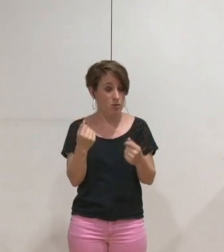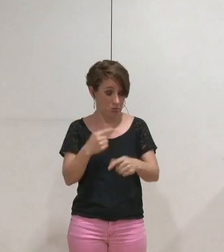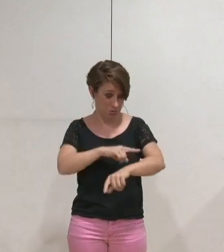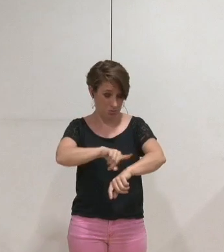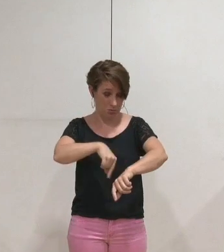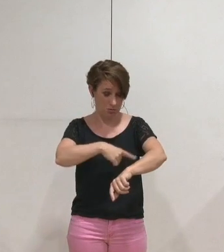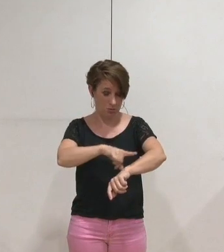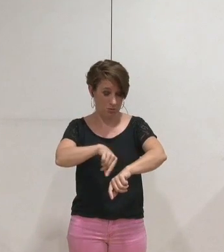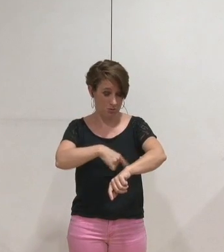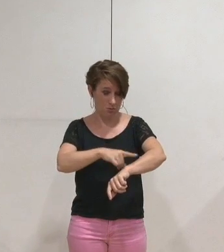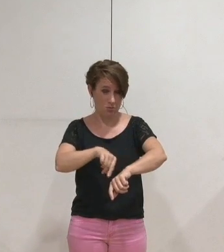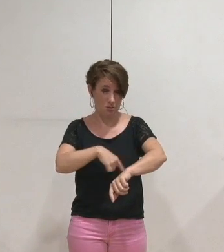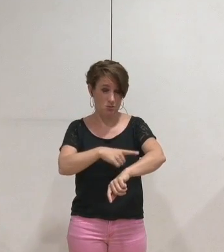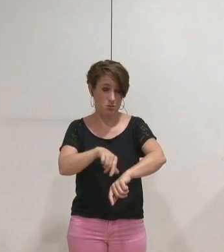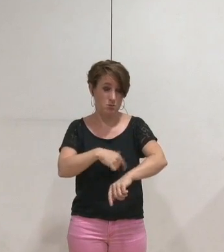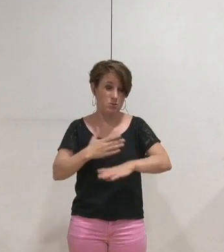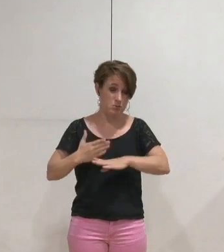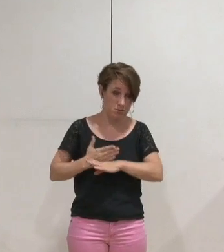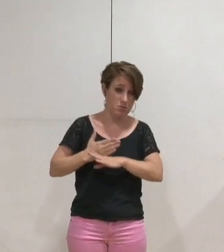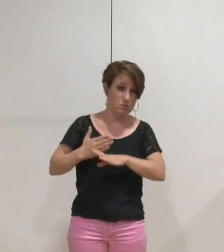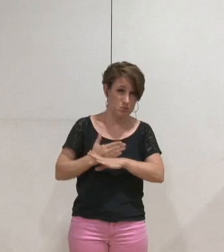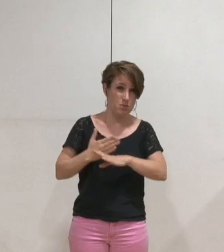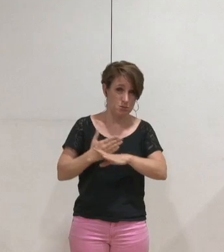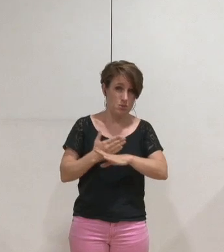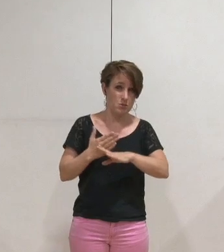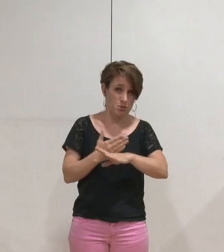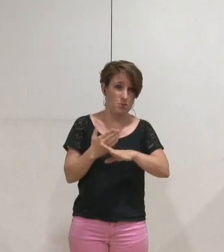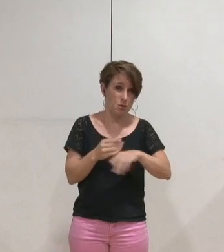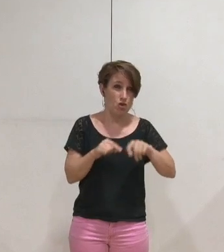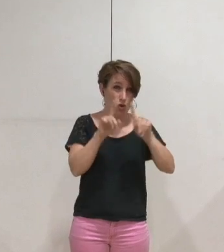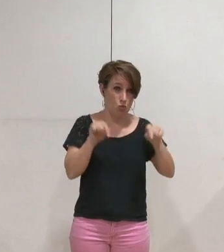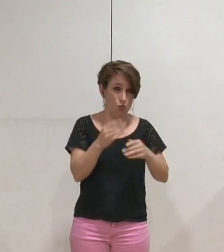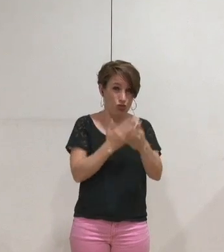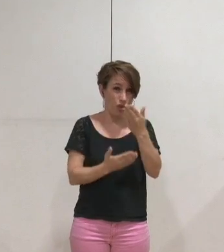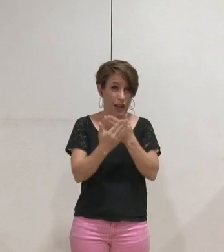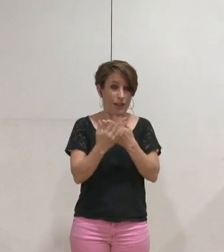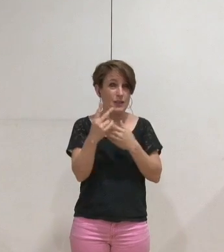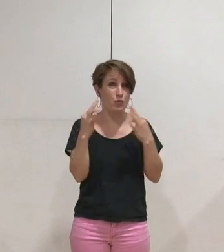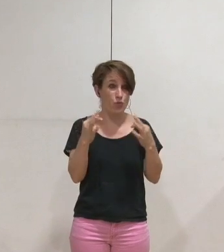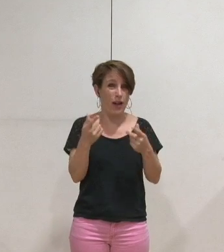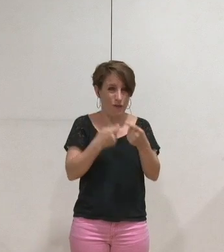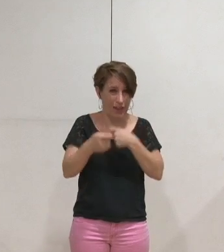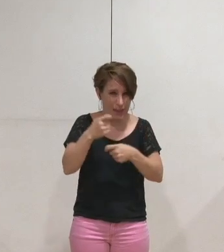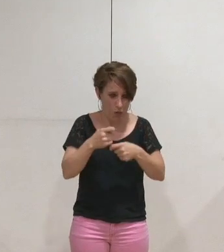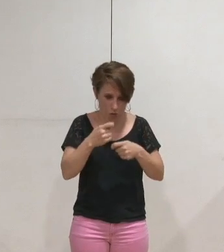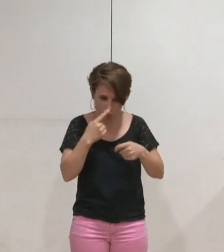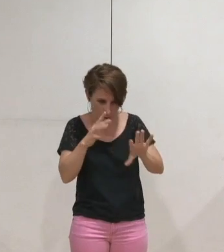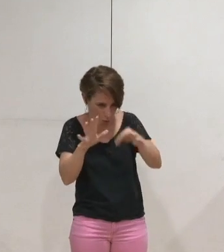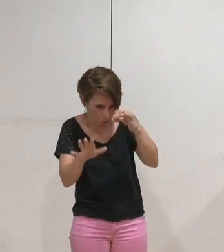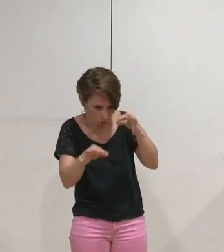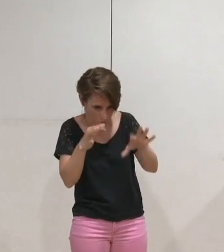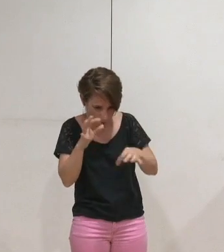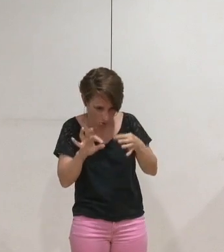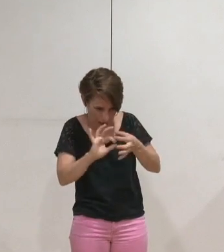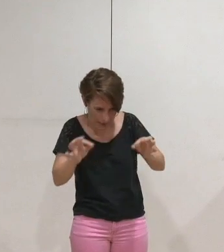budget annexe euh euh des affaires économiques retraiter ceux qui relevaient du Palais des Sports